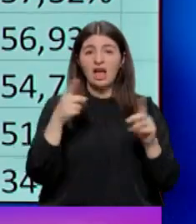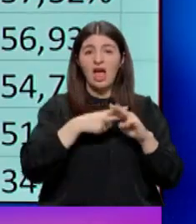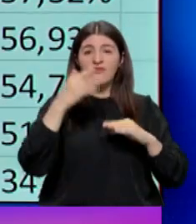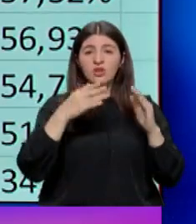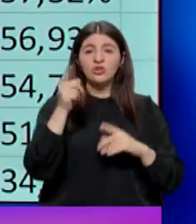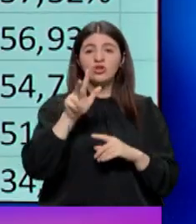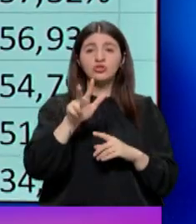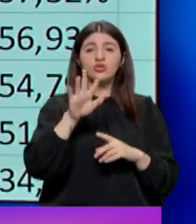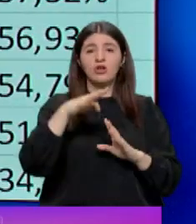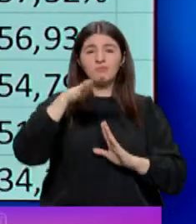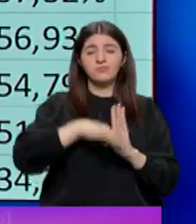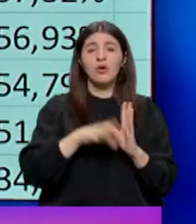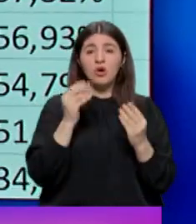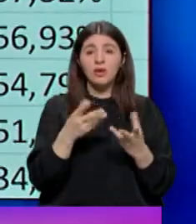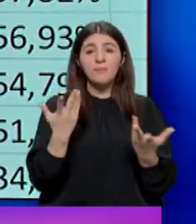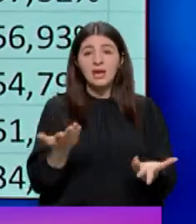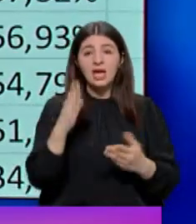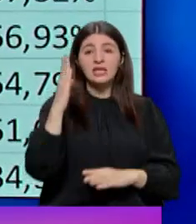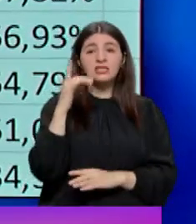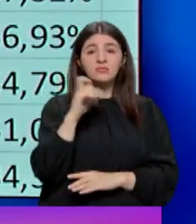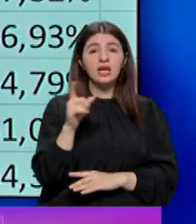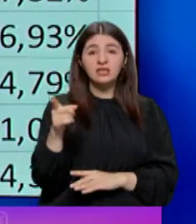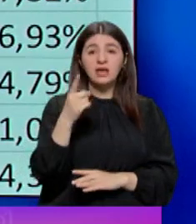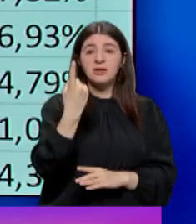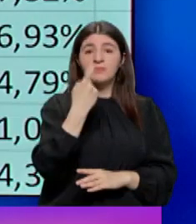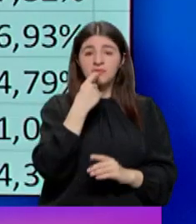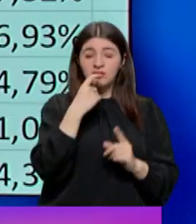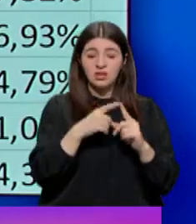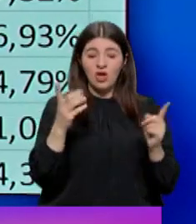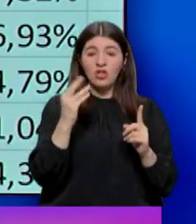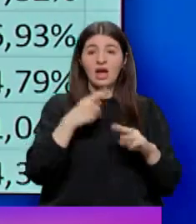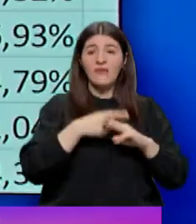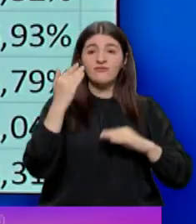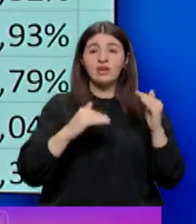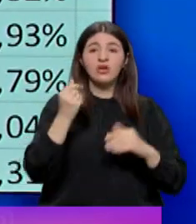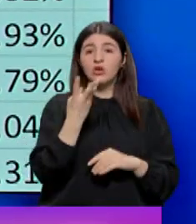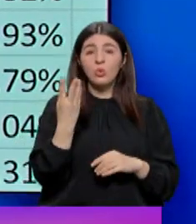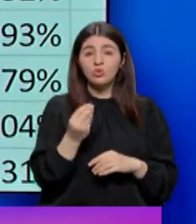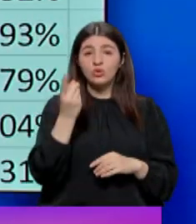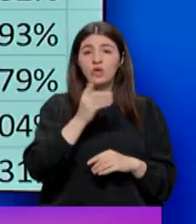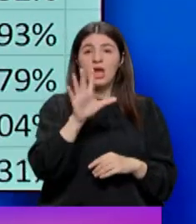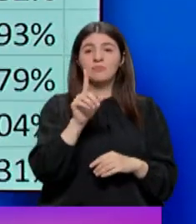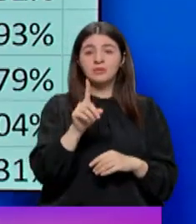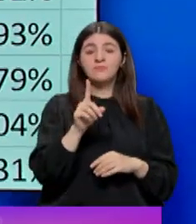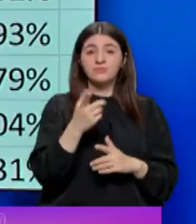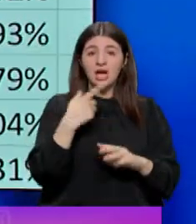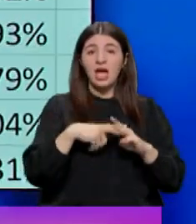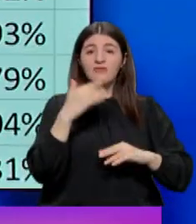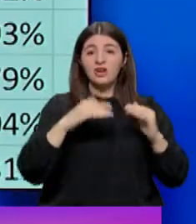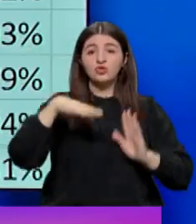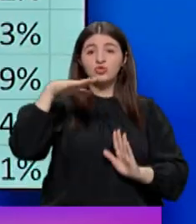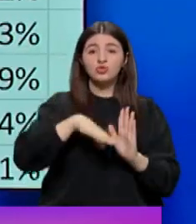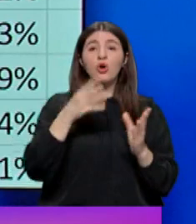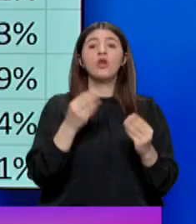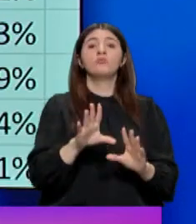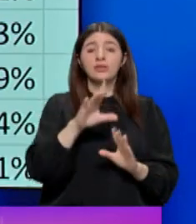enflasyon %34'e gelir. Peki Kasım'da yıllık olarak enflasyon kaç olur? %51. Enflasyon